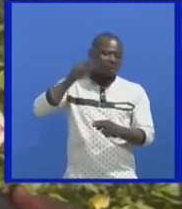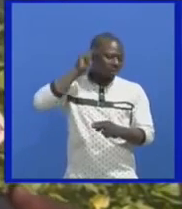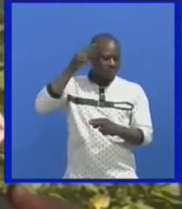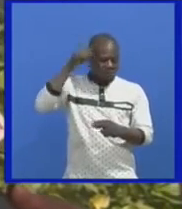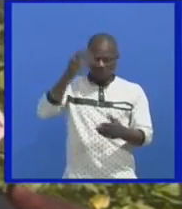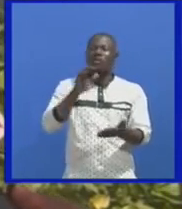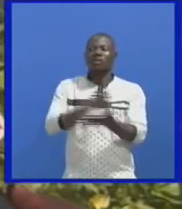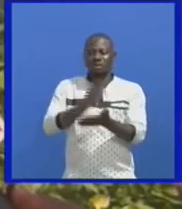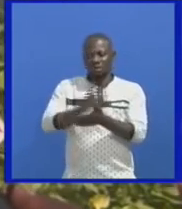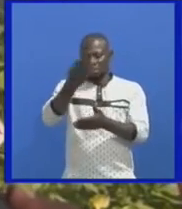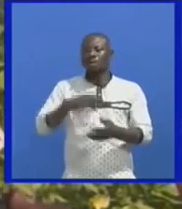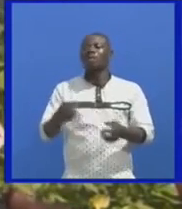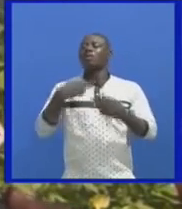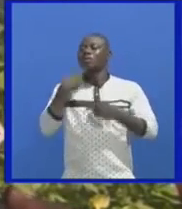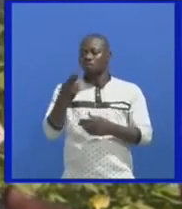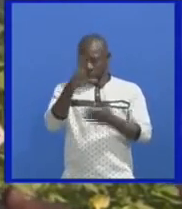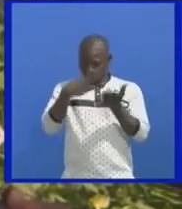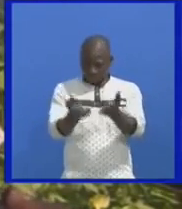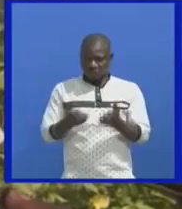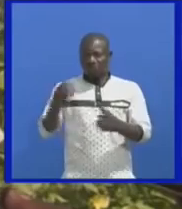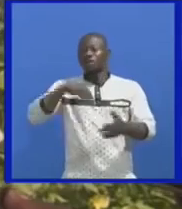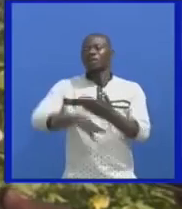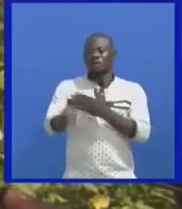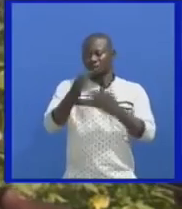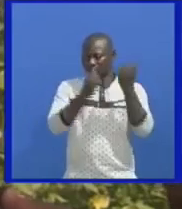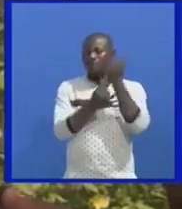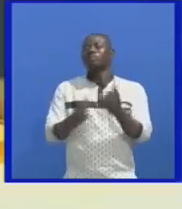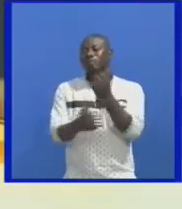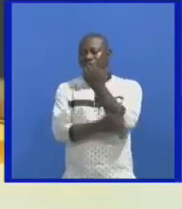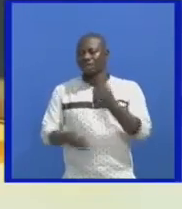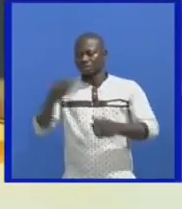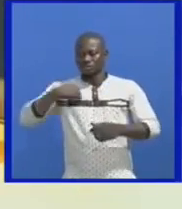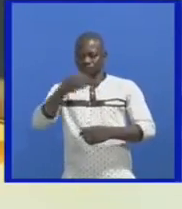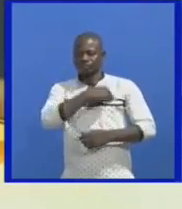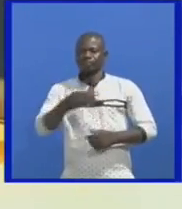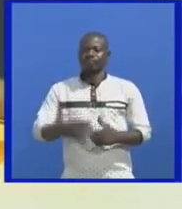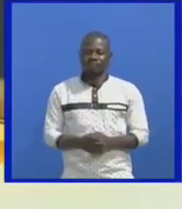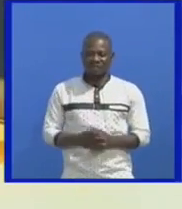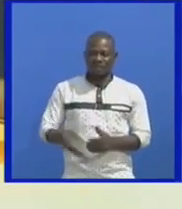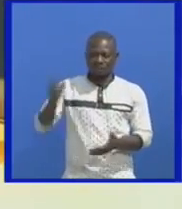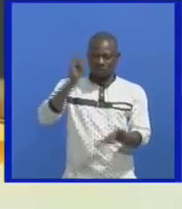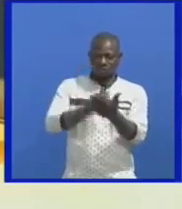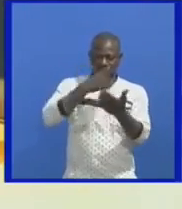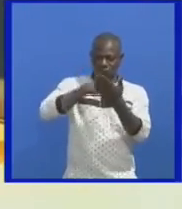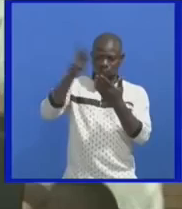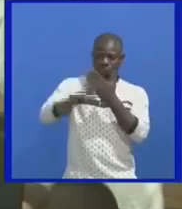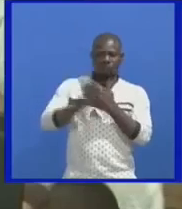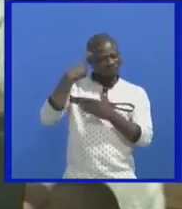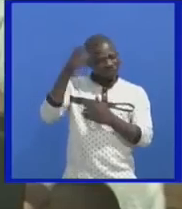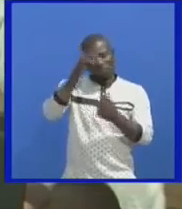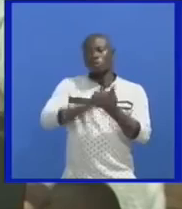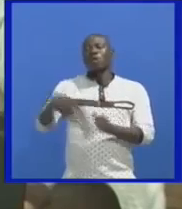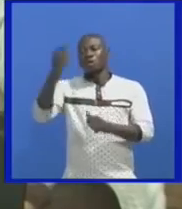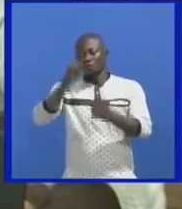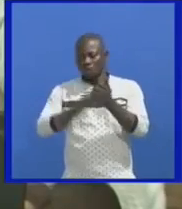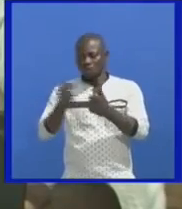aux besoins des différents donc pays qui sont membres de ce programme. Ce programme sous-régional pour une éducation de qualité à travers la